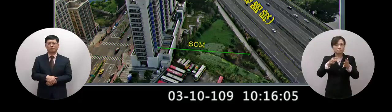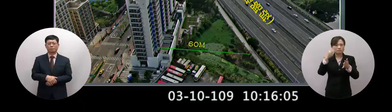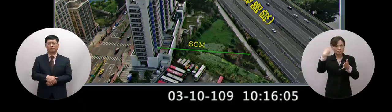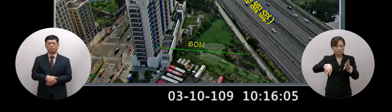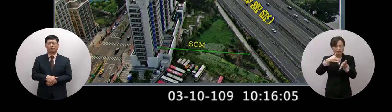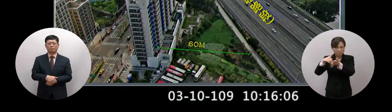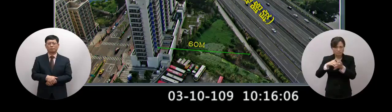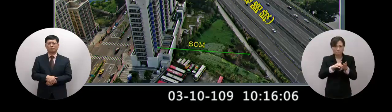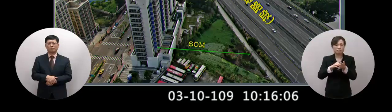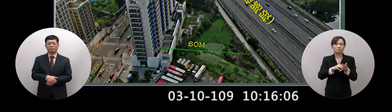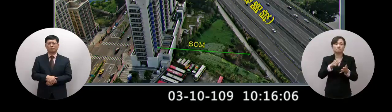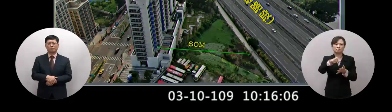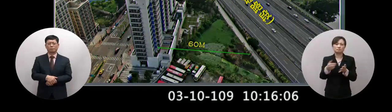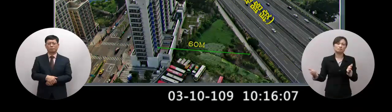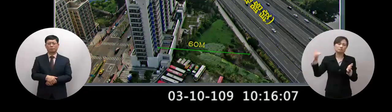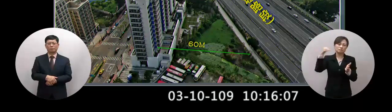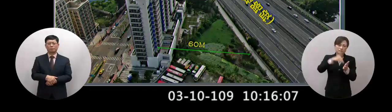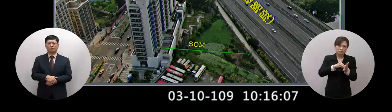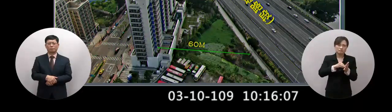园要求的60米。